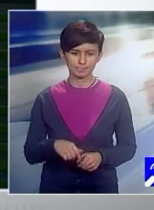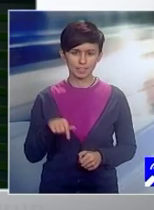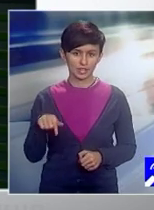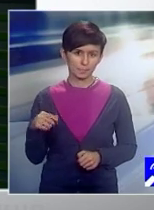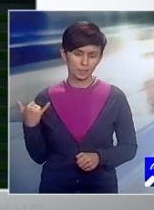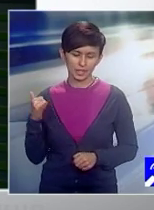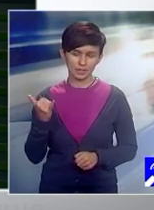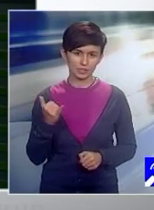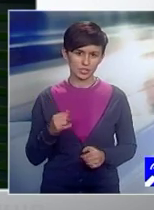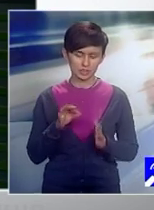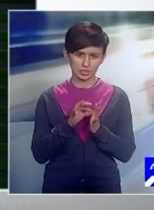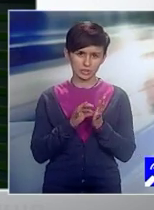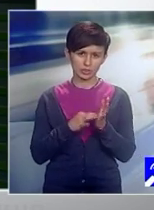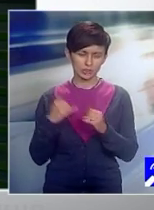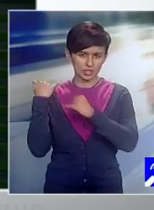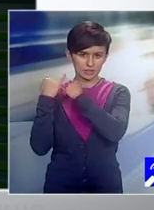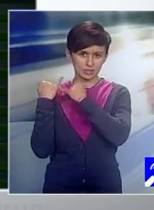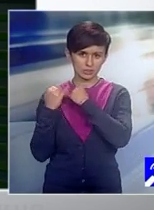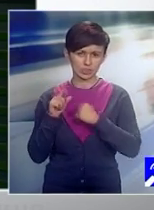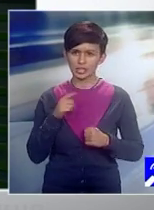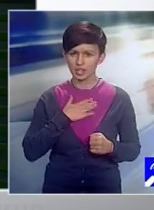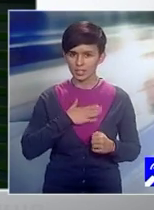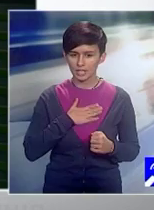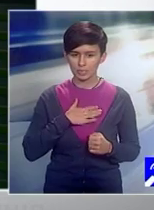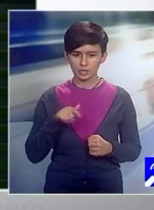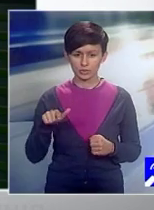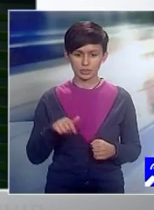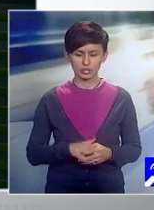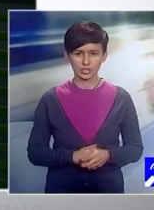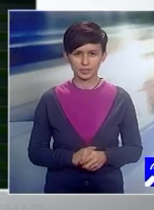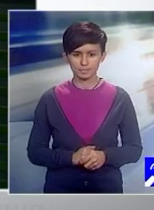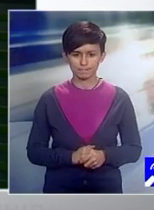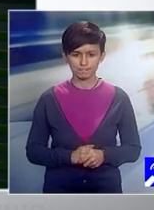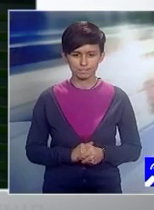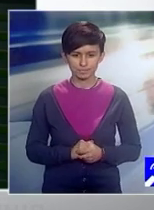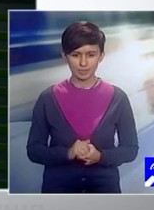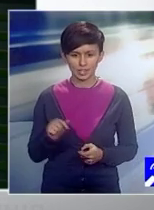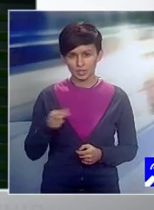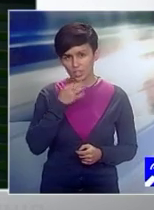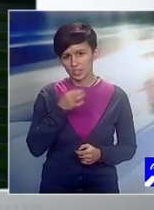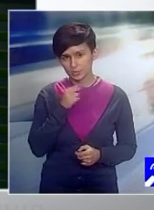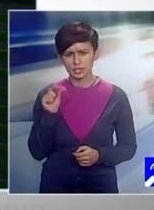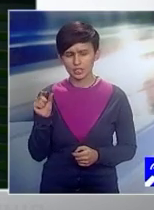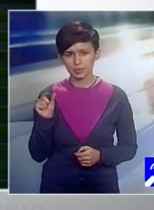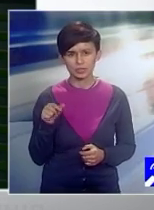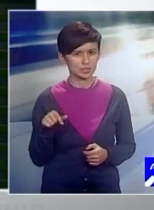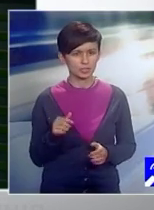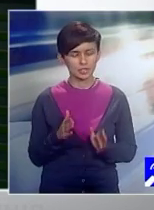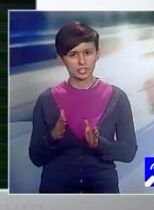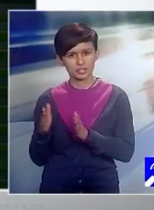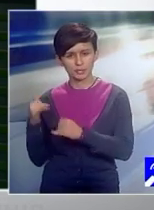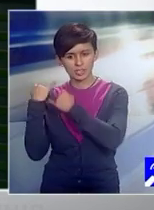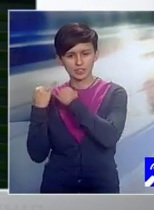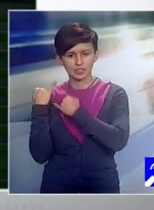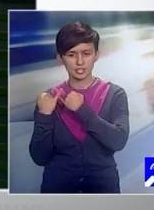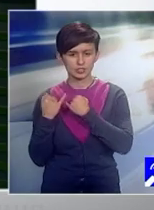context istoric din nou nefavorabil lor. Da. Povestește-ne așa pe scurt și despre această parte istorică, ca